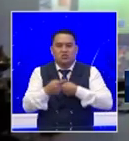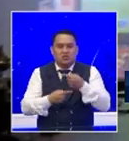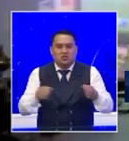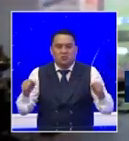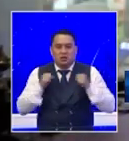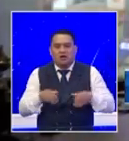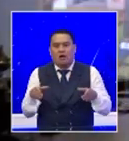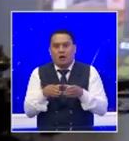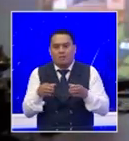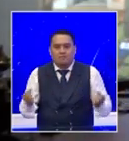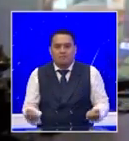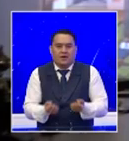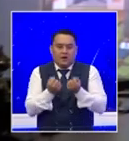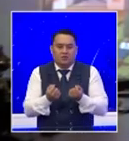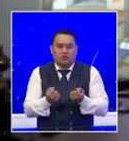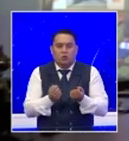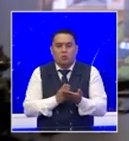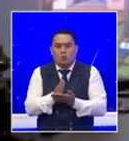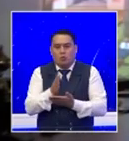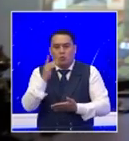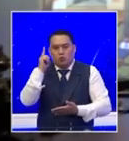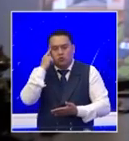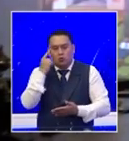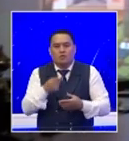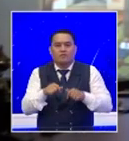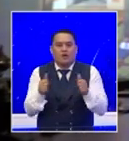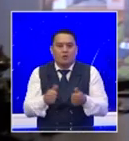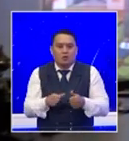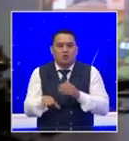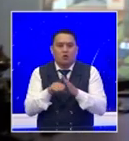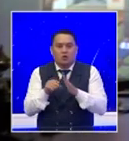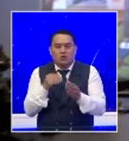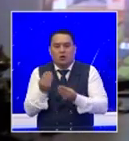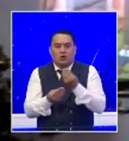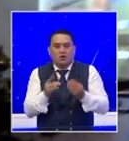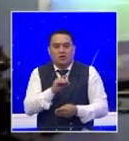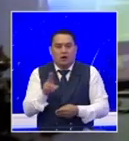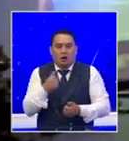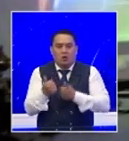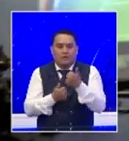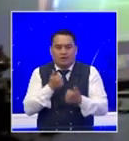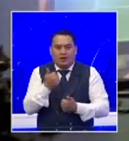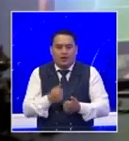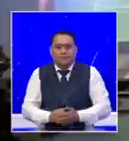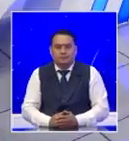киберспортивные команды. И мы поддерживаем данную сферу. В будущем, думаю, сформируется основной костяк, чтобы играть уже на республиканском уровне.